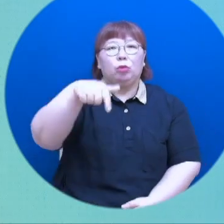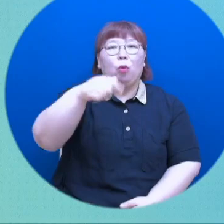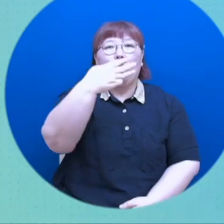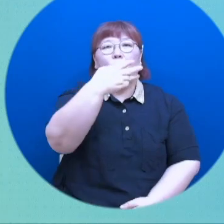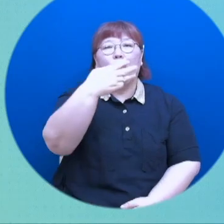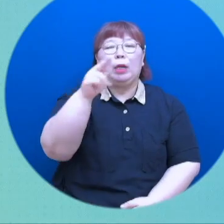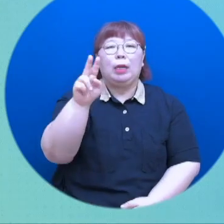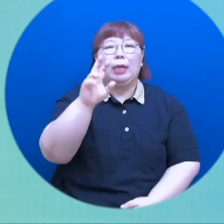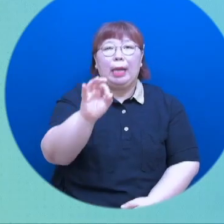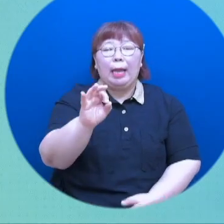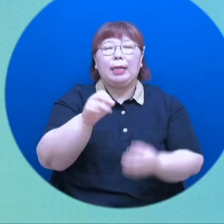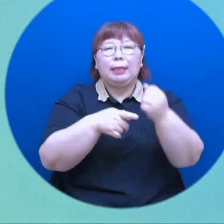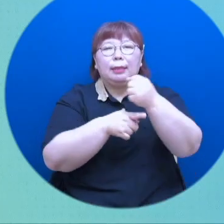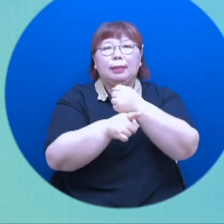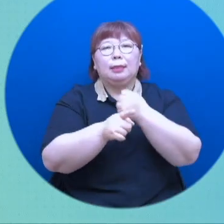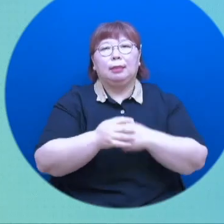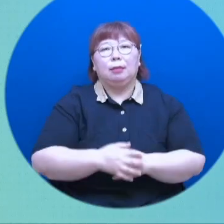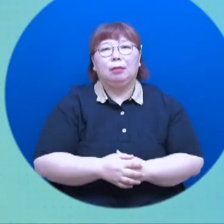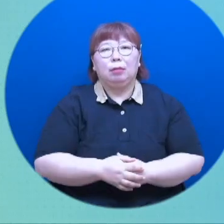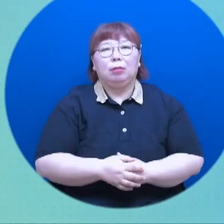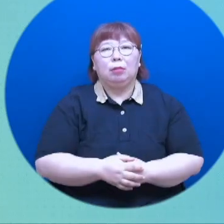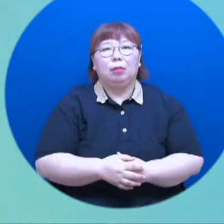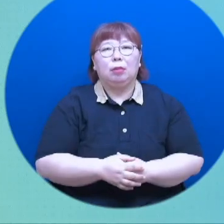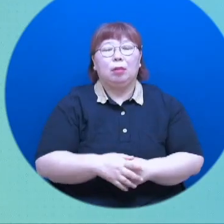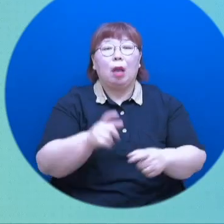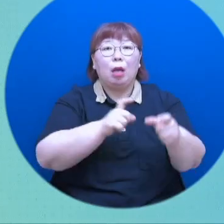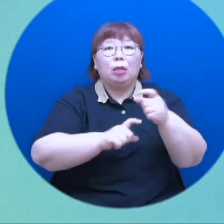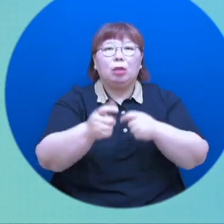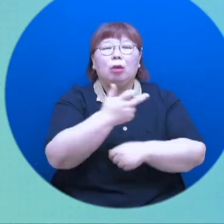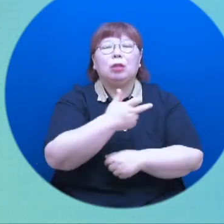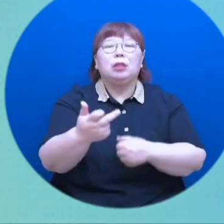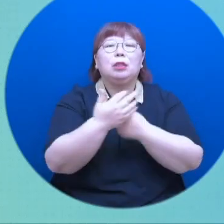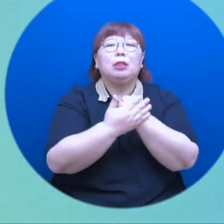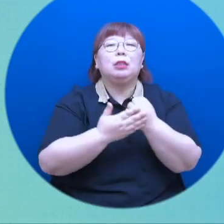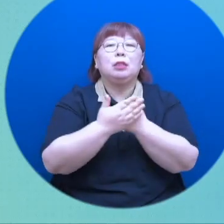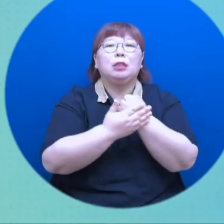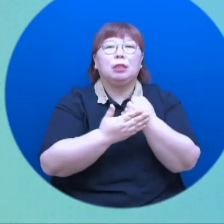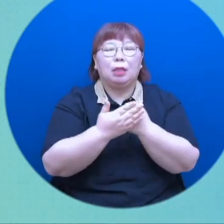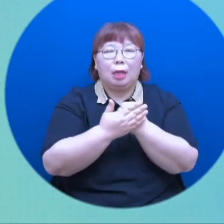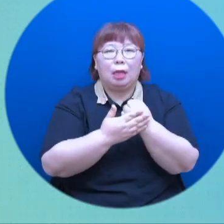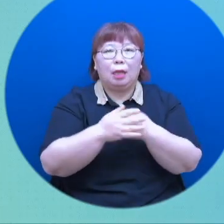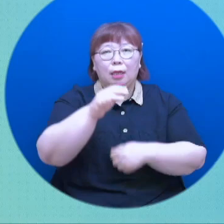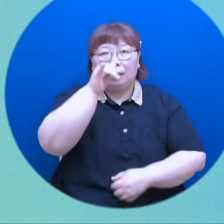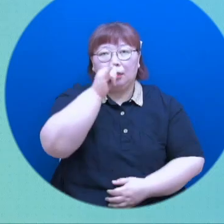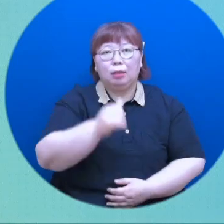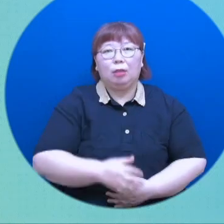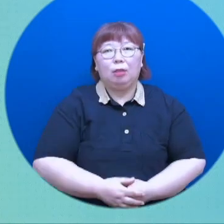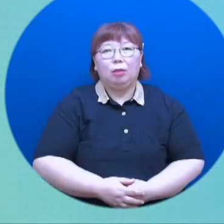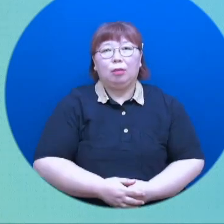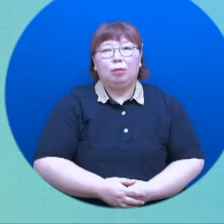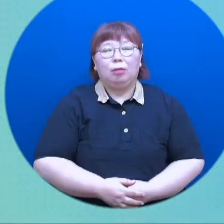속량한다 말씀을 해요. 그런데 더 큰 은혜가 여기에 달려 있어요.